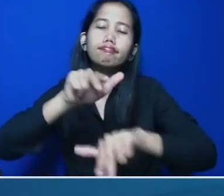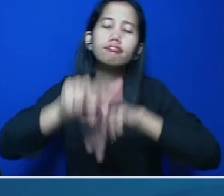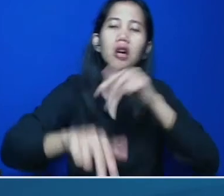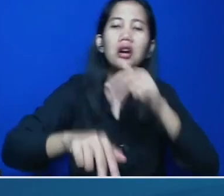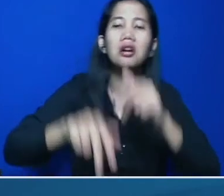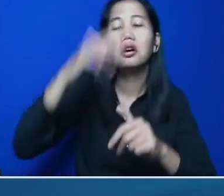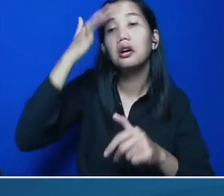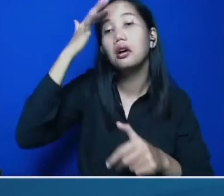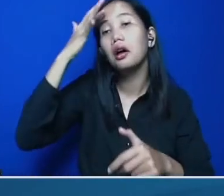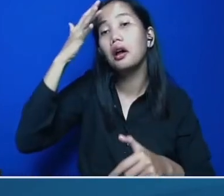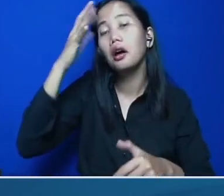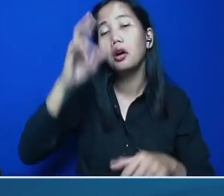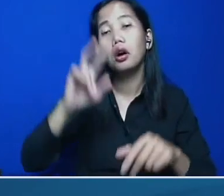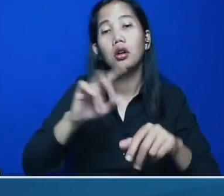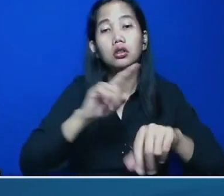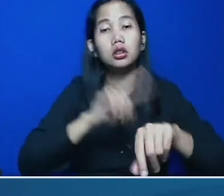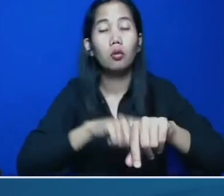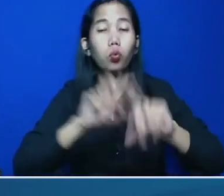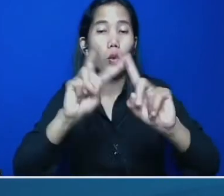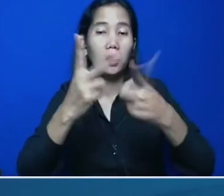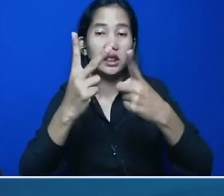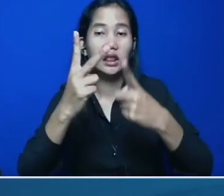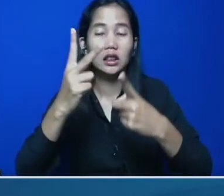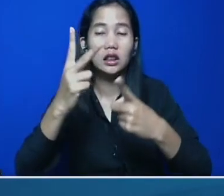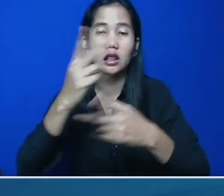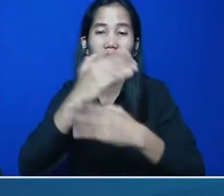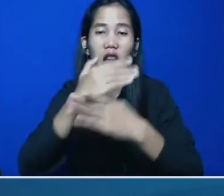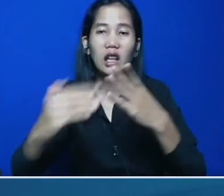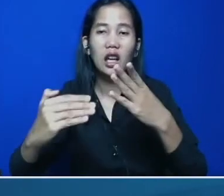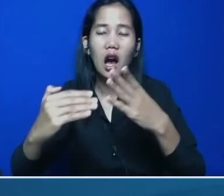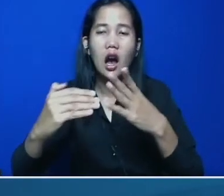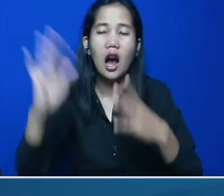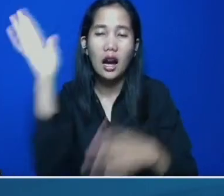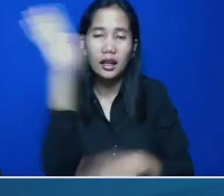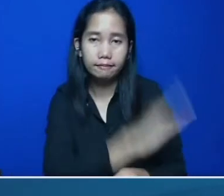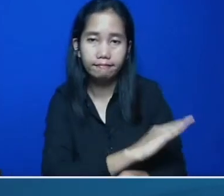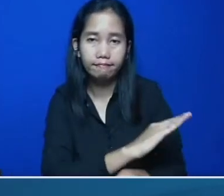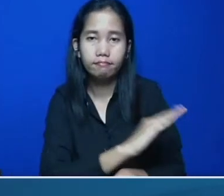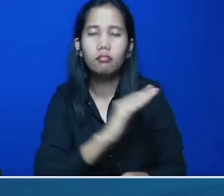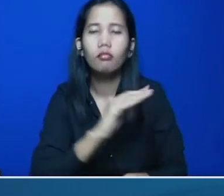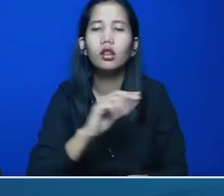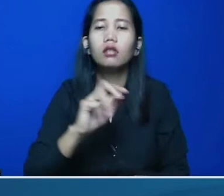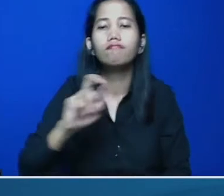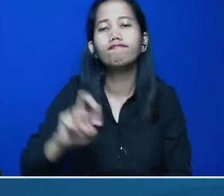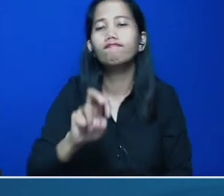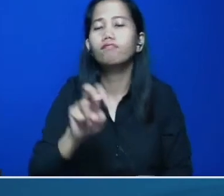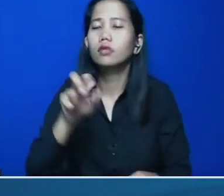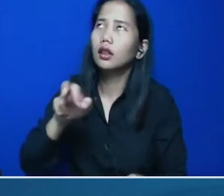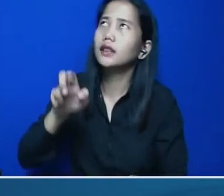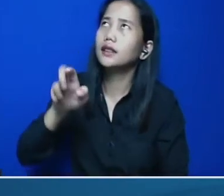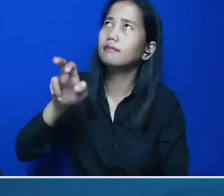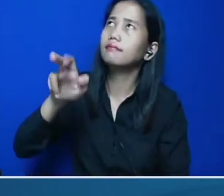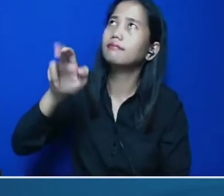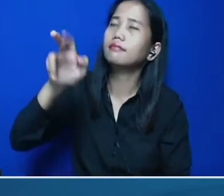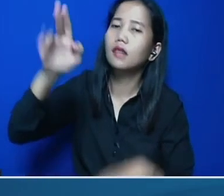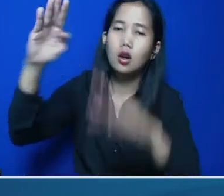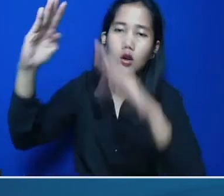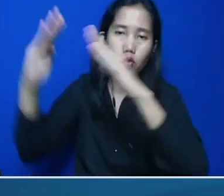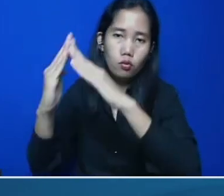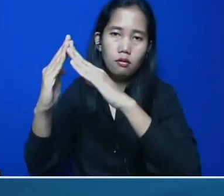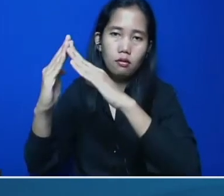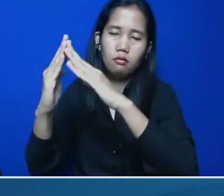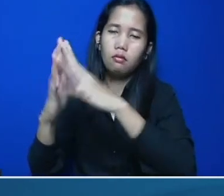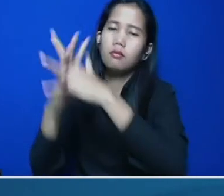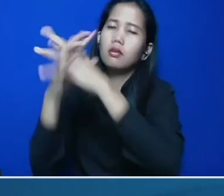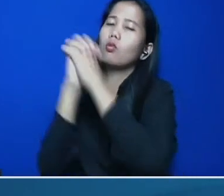untuk berdoa ini tengah hari mungkin jam makan siang ya teh terus naik ke atas rumah